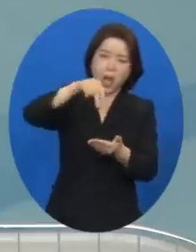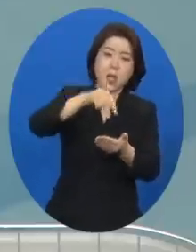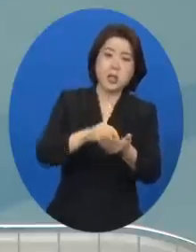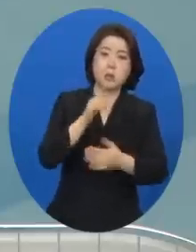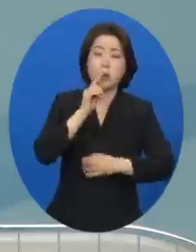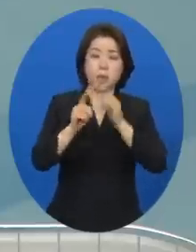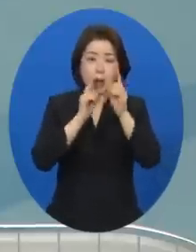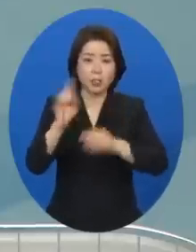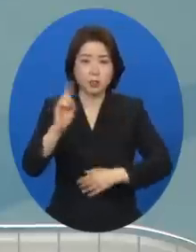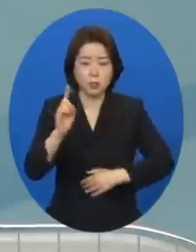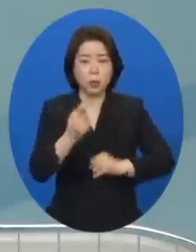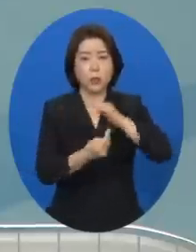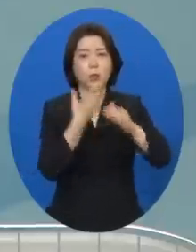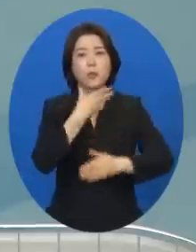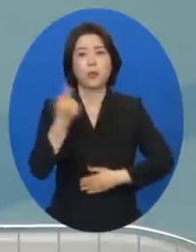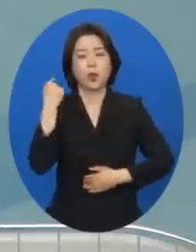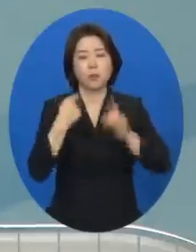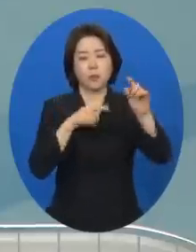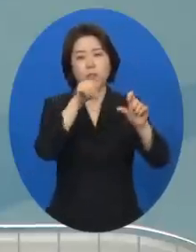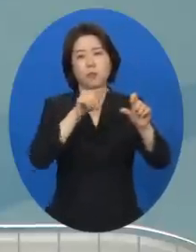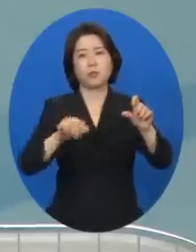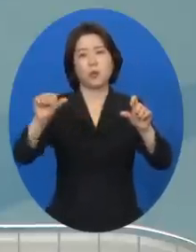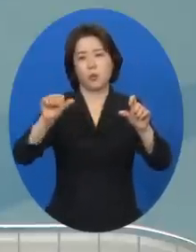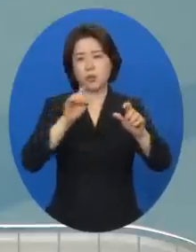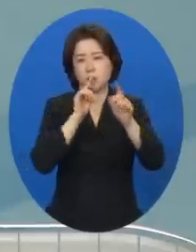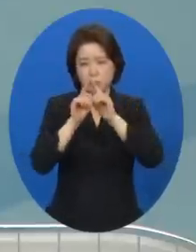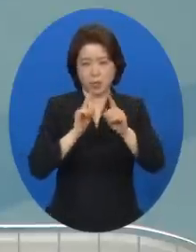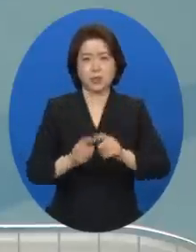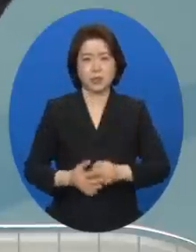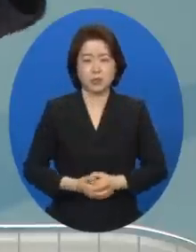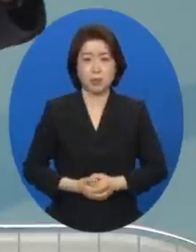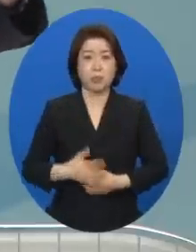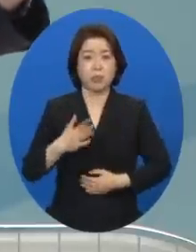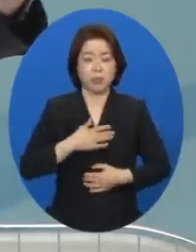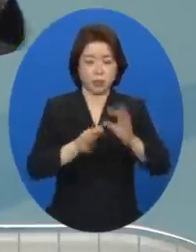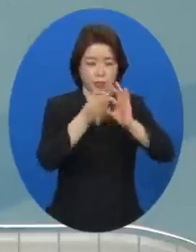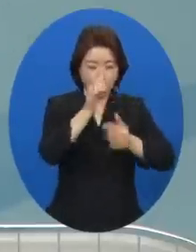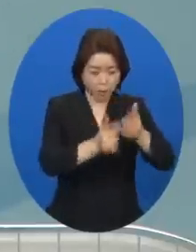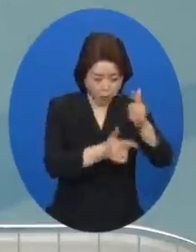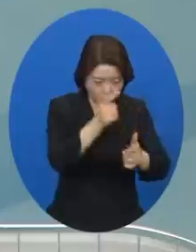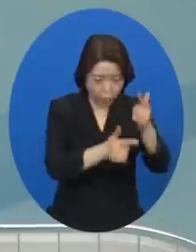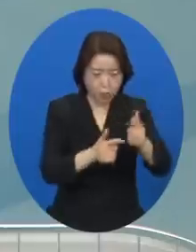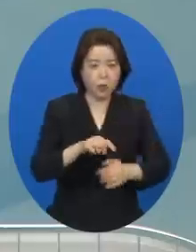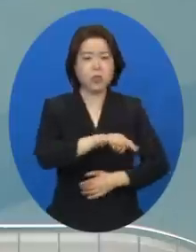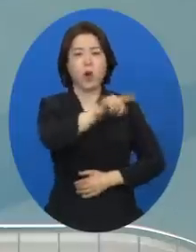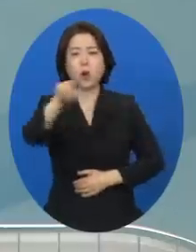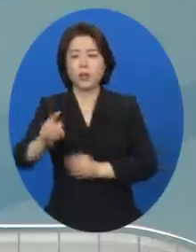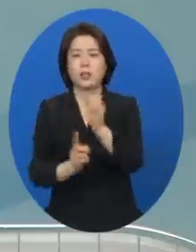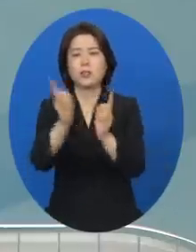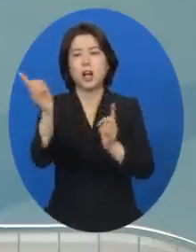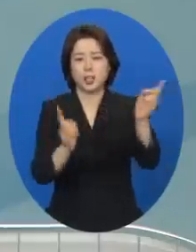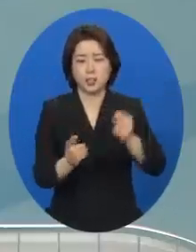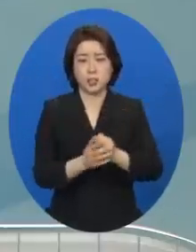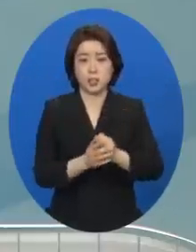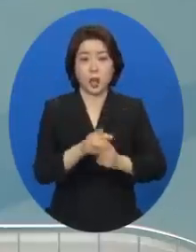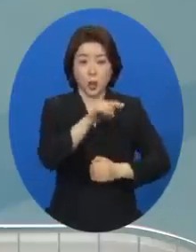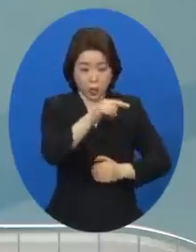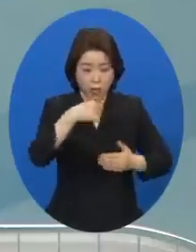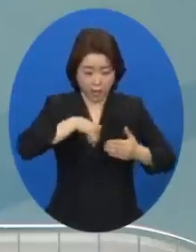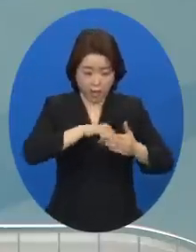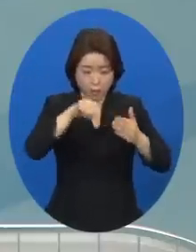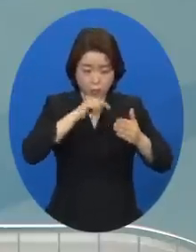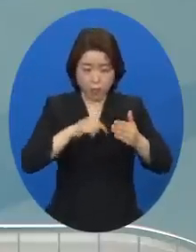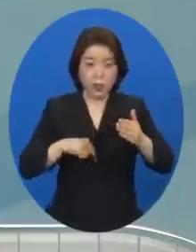바로 오늘 요한복음 15장 5절 말씀이에요 나는 보통과 나무여 너희는 가지가 저와 내안에 내가